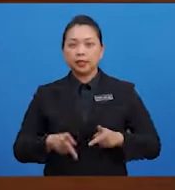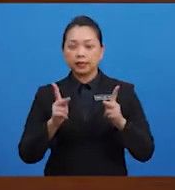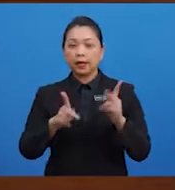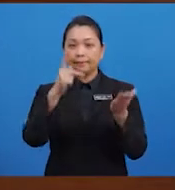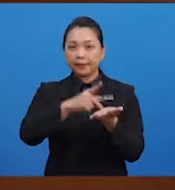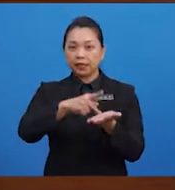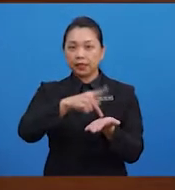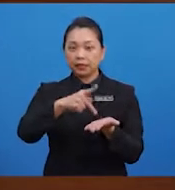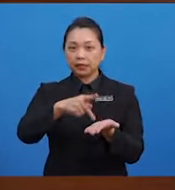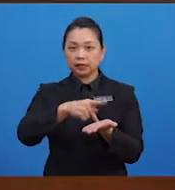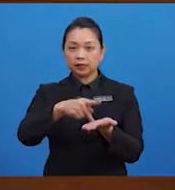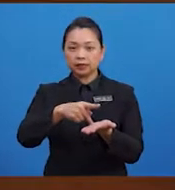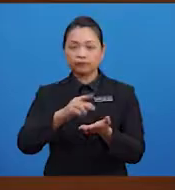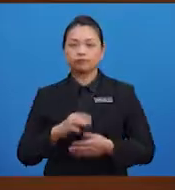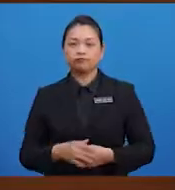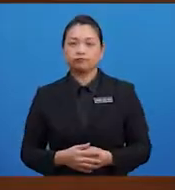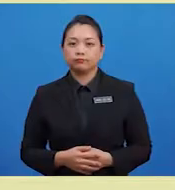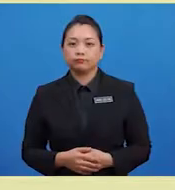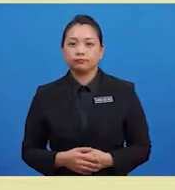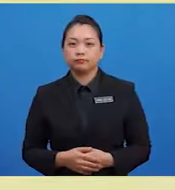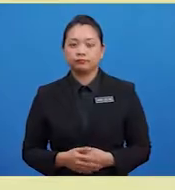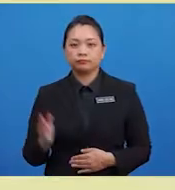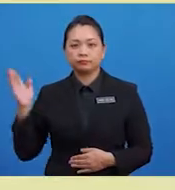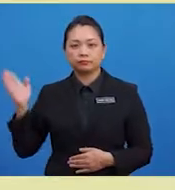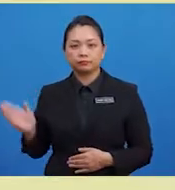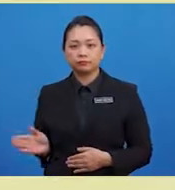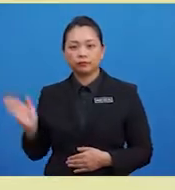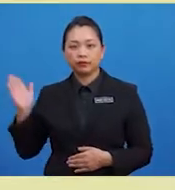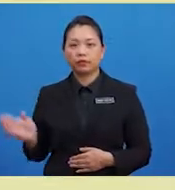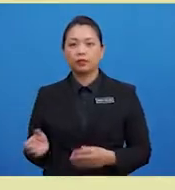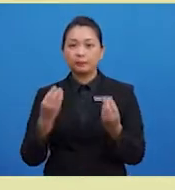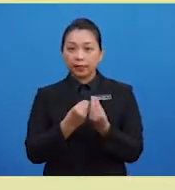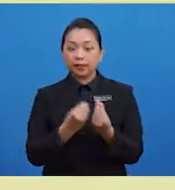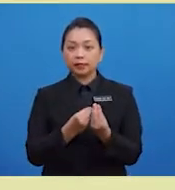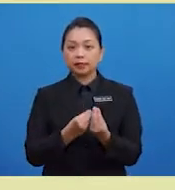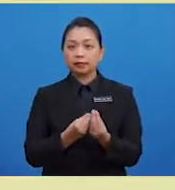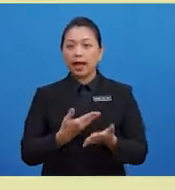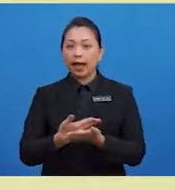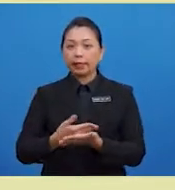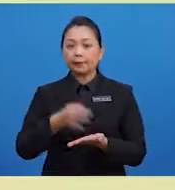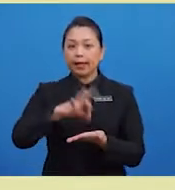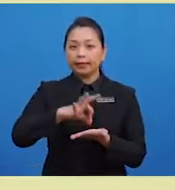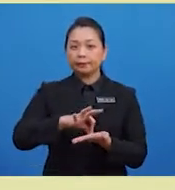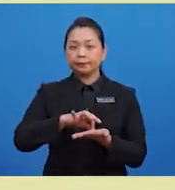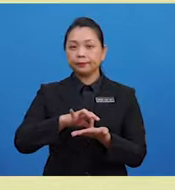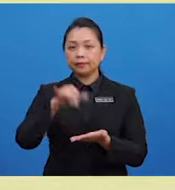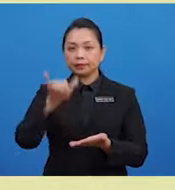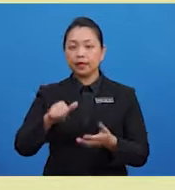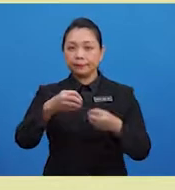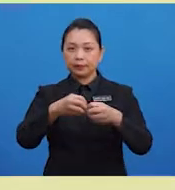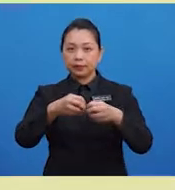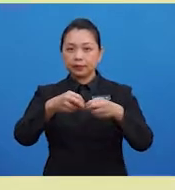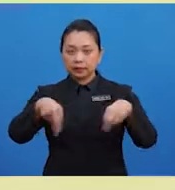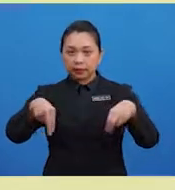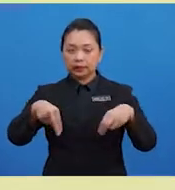pengiraan peratus penetasan telur ayam. Bilangan anak ayam yang menetas pada hari ke-21